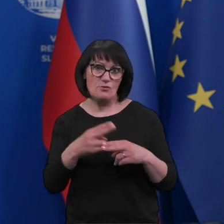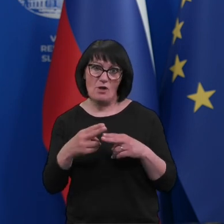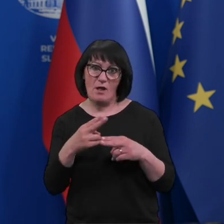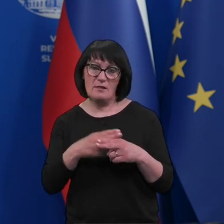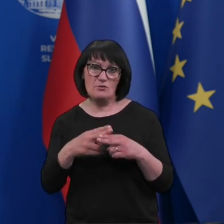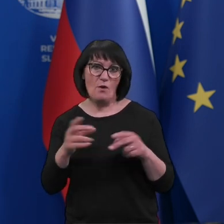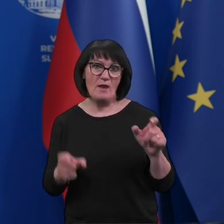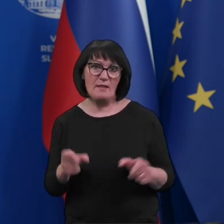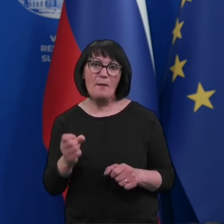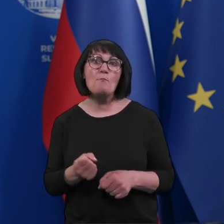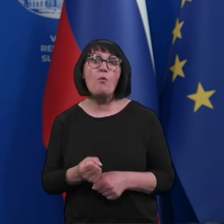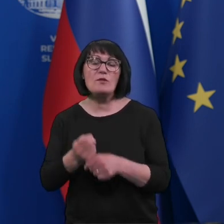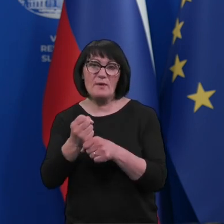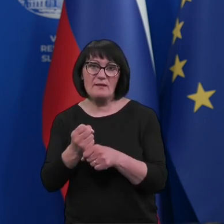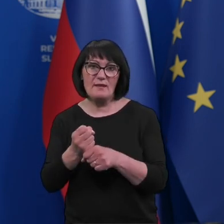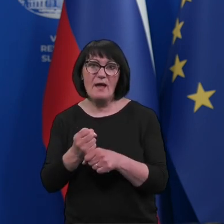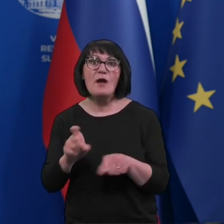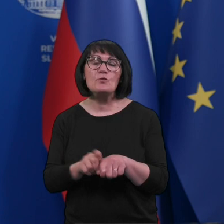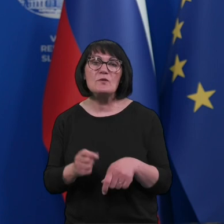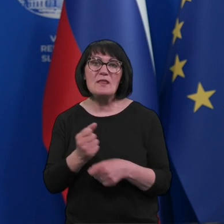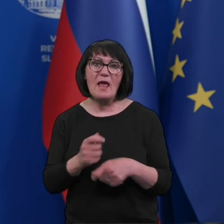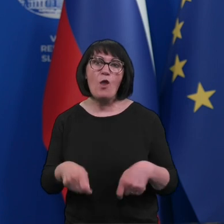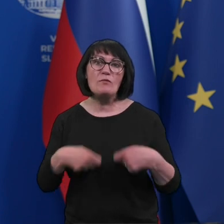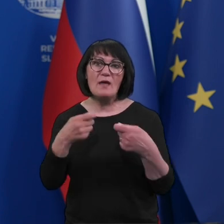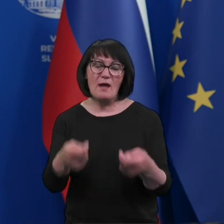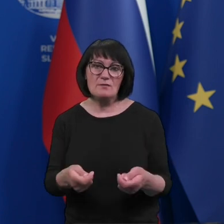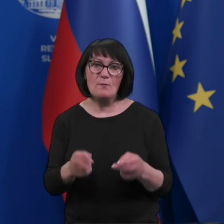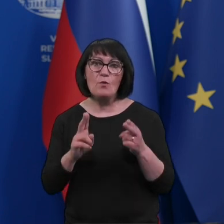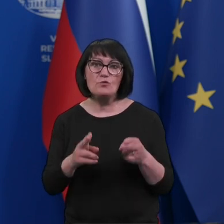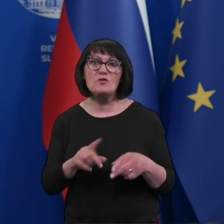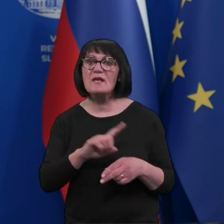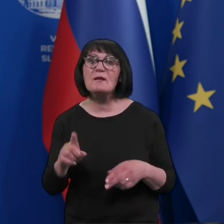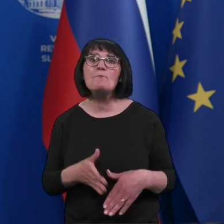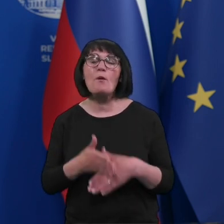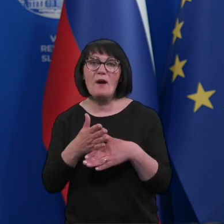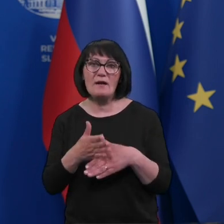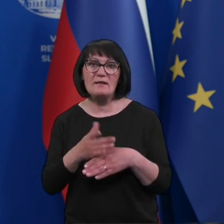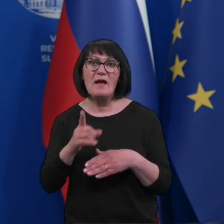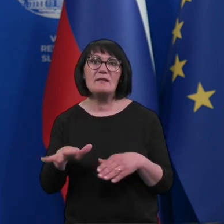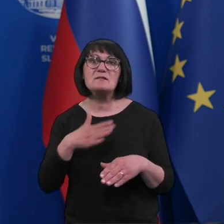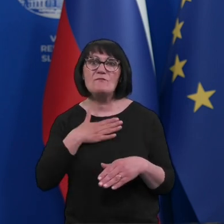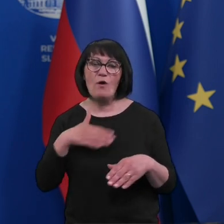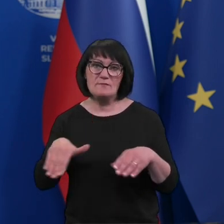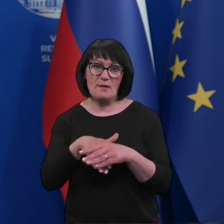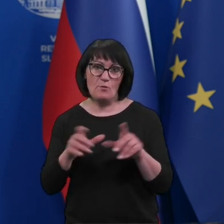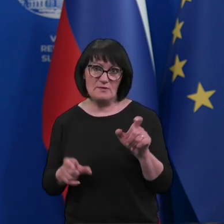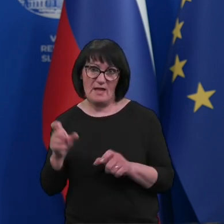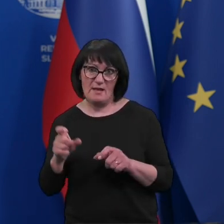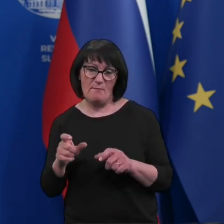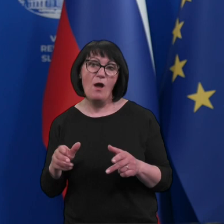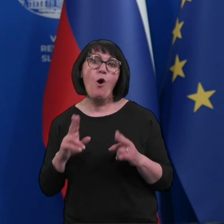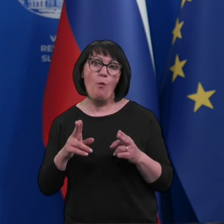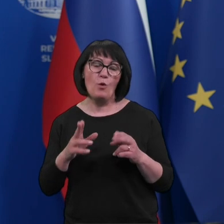državljane v tem podpreti, tudi delodajalcem omogočiti in pomagati, da svojim zaposlenim to